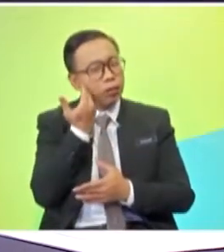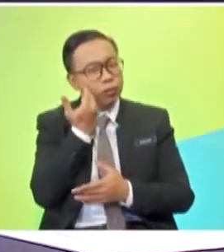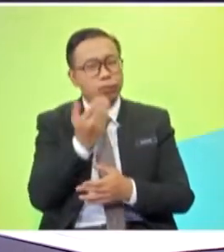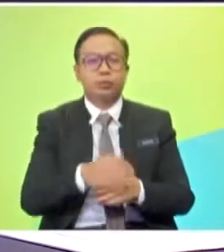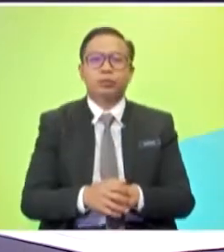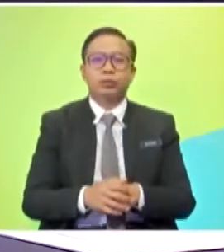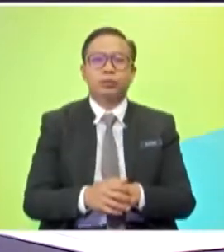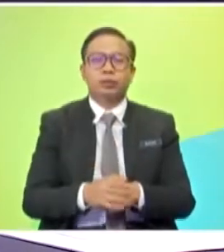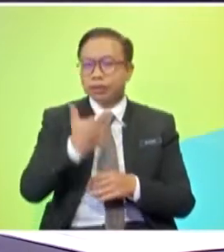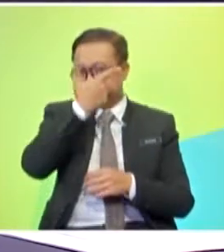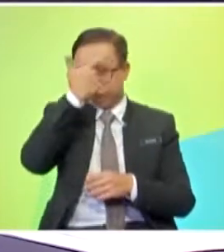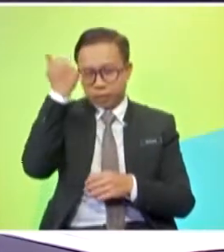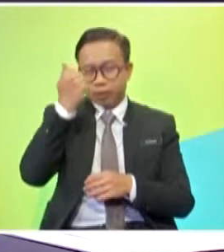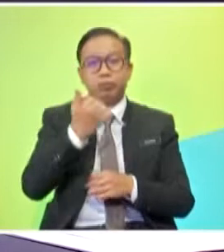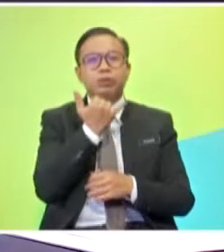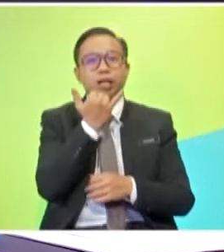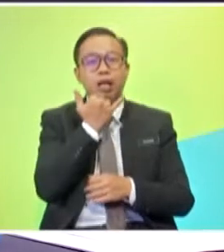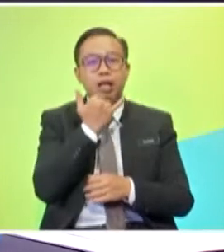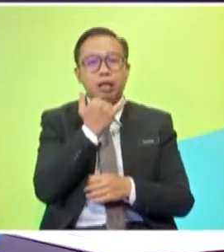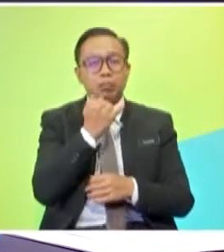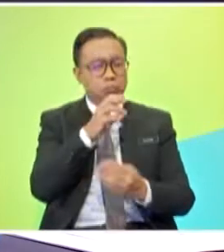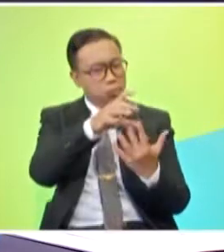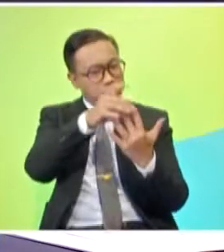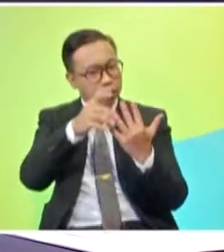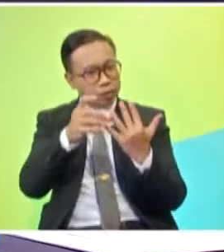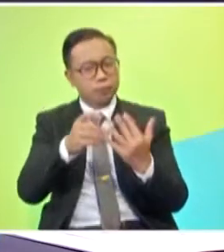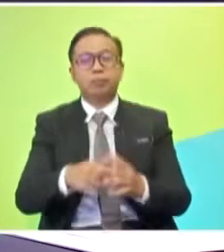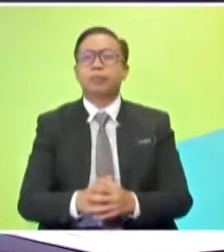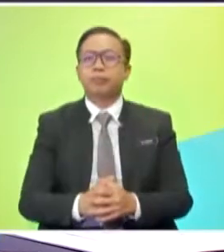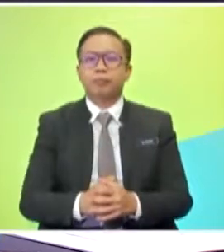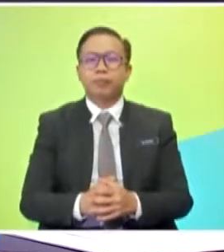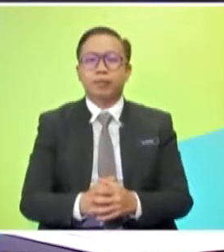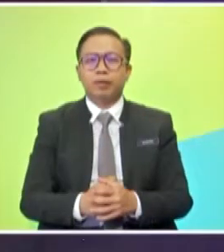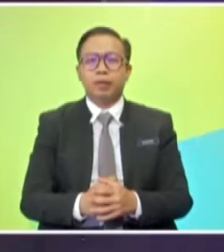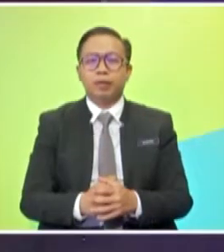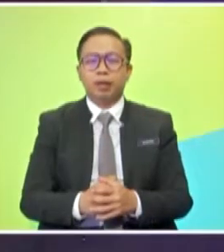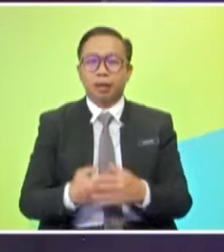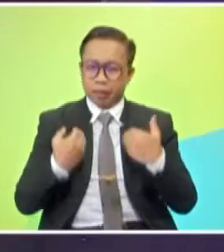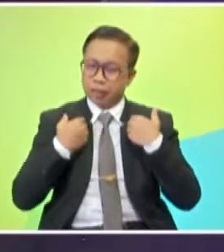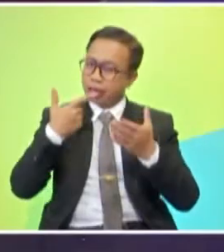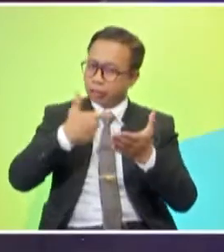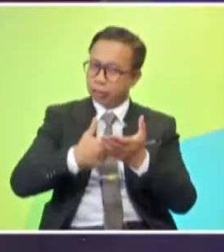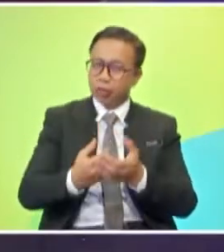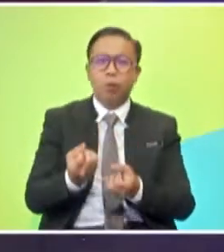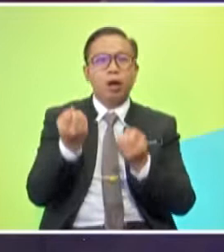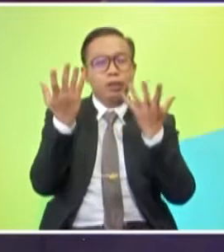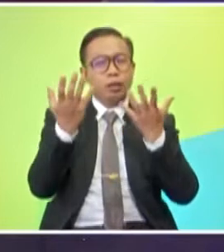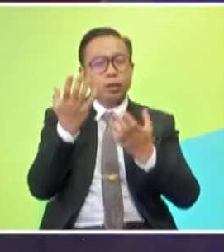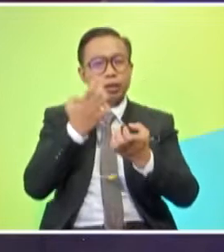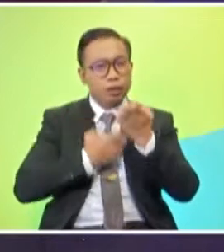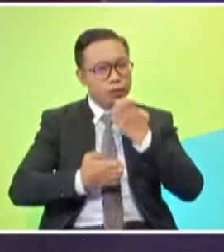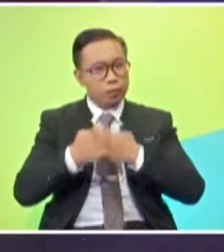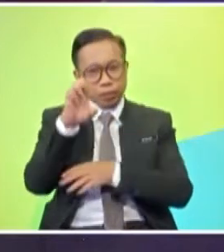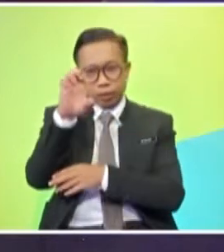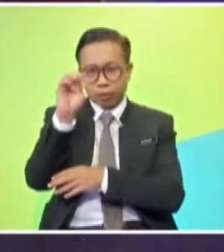kau malu disebabkan tersalah deket2 jadi ah TV Ade lagi beberapa emosi-emosi